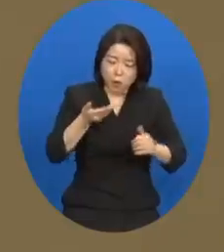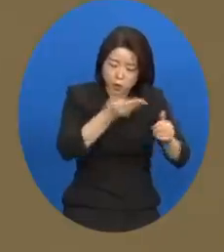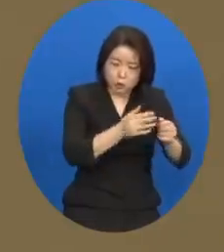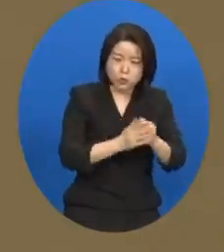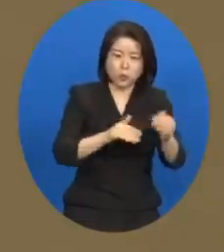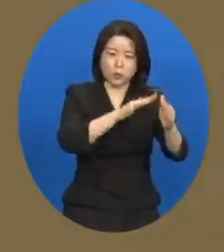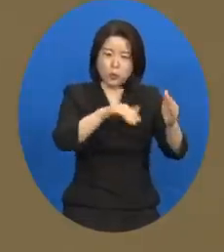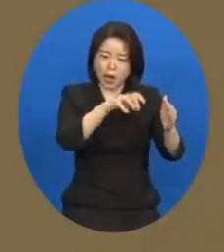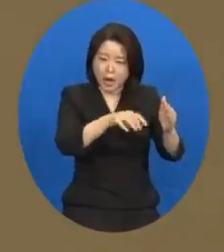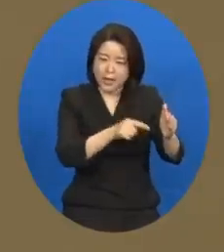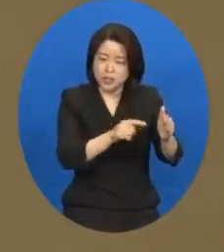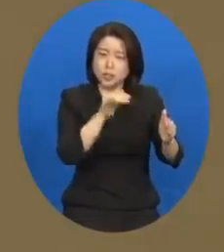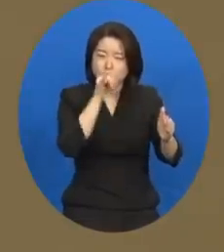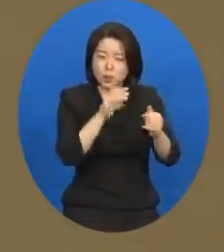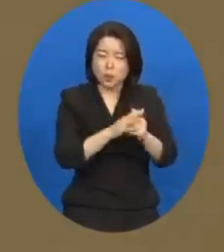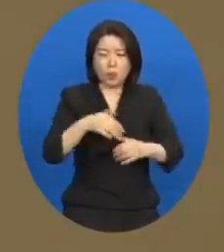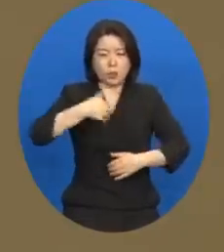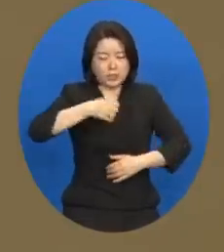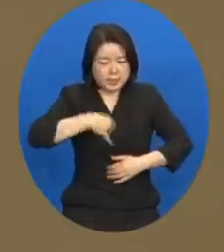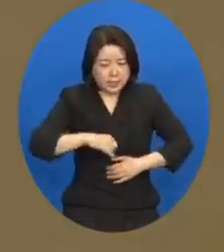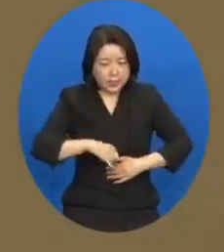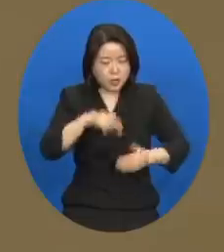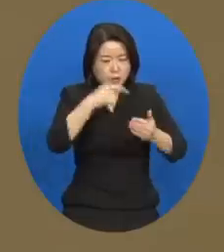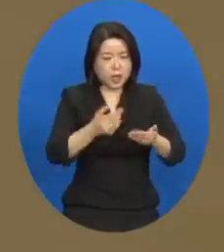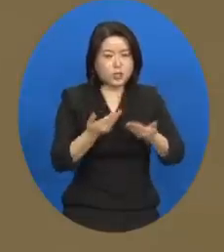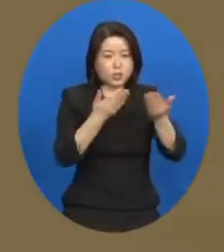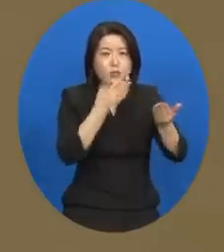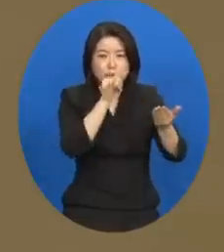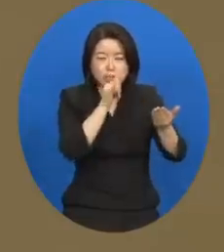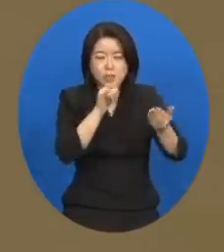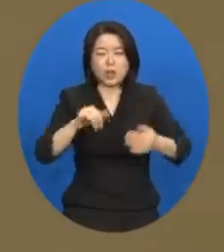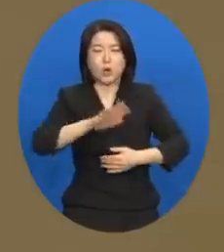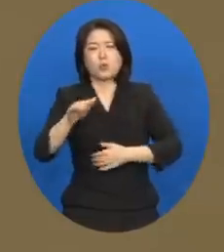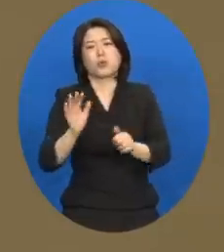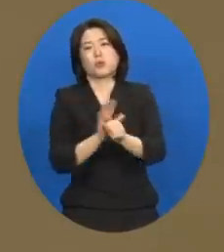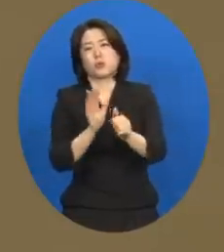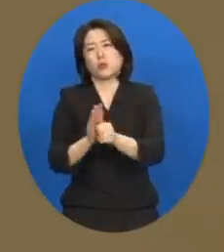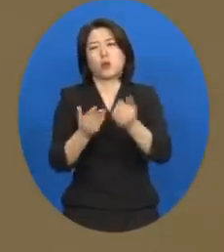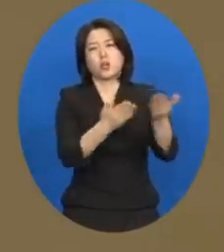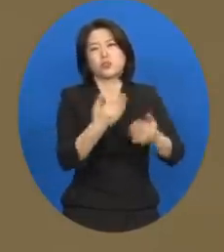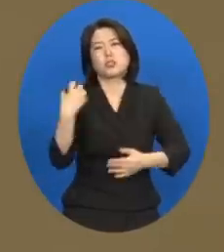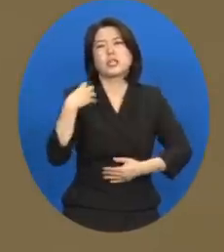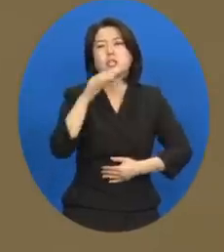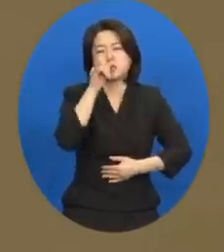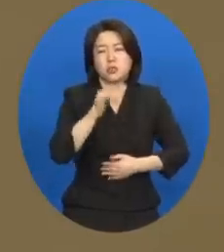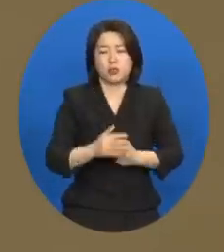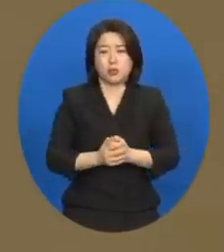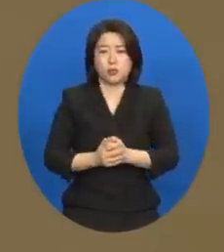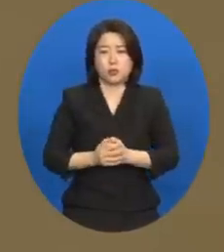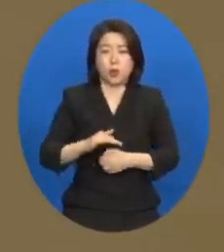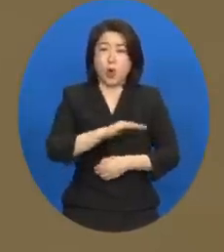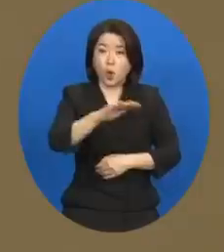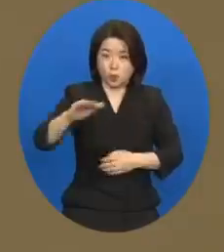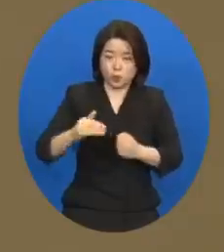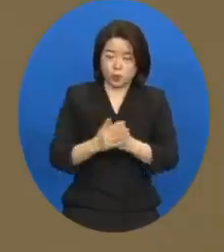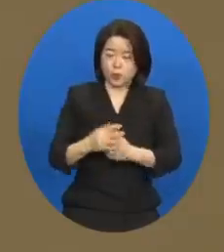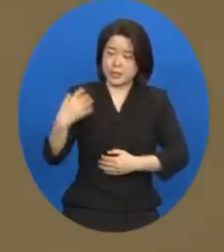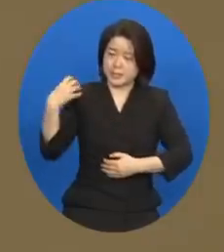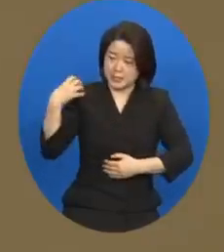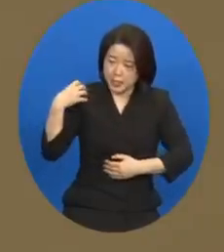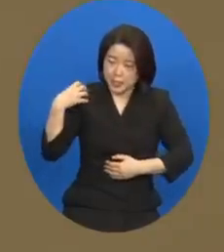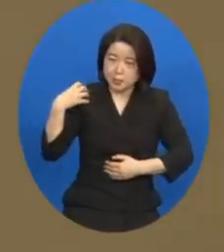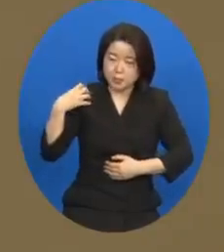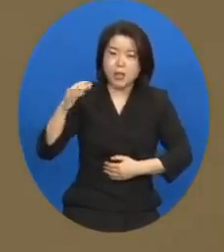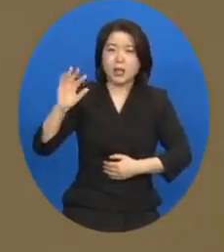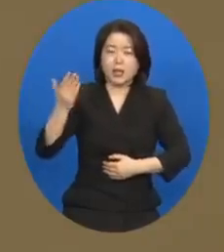자녀를 가르칠 수 있게끔 우리가 도와야 할 책임이 있는 겁니다. 우리도 책임져야 될 레위